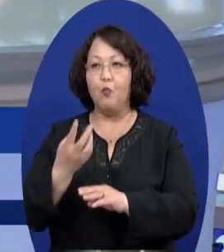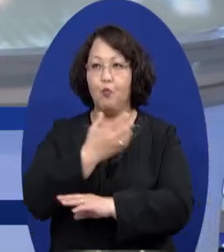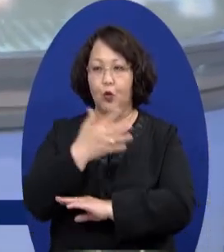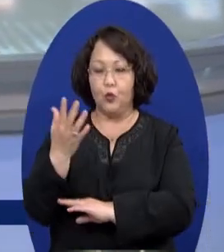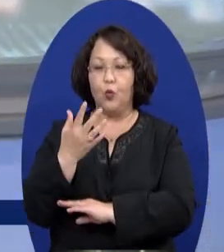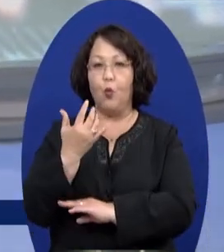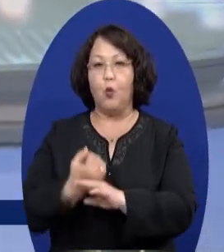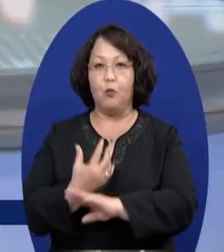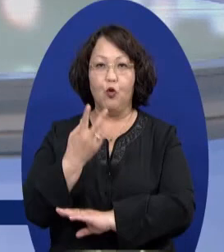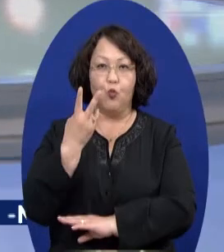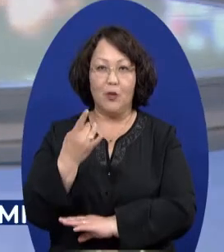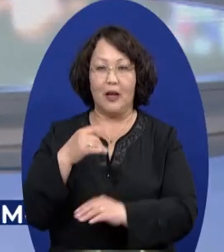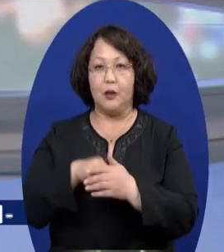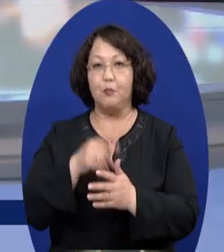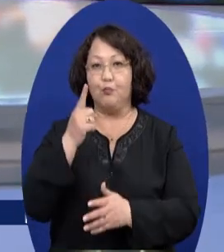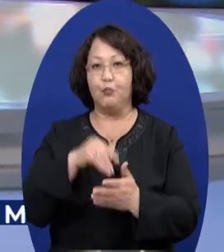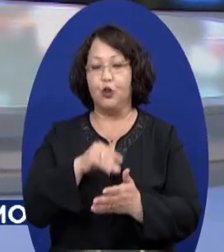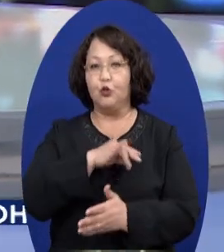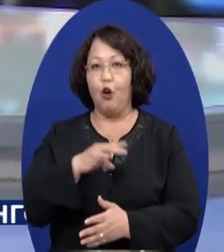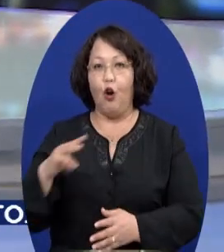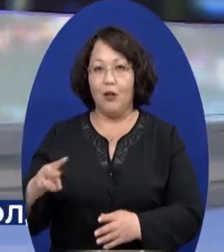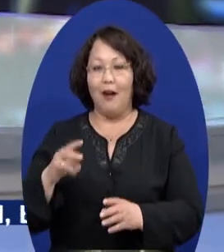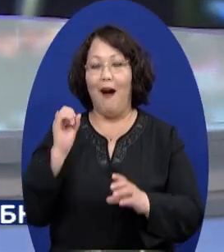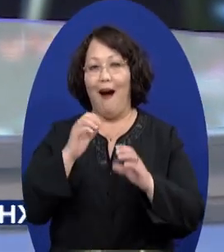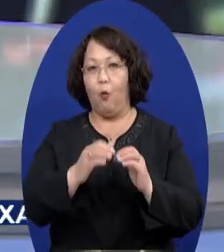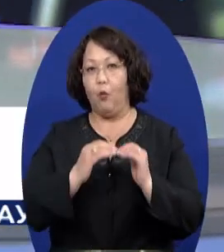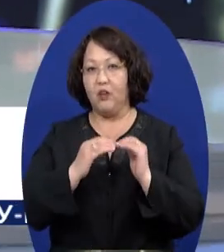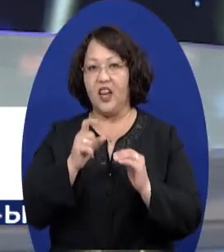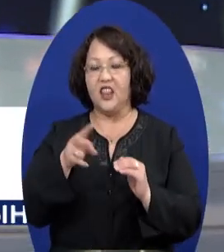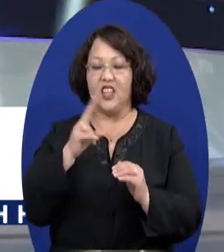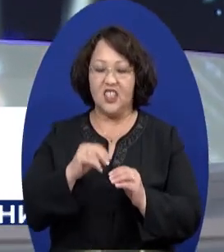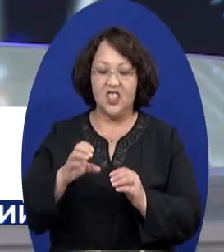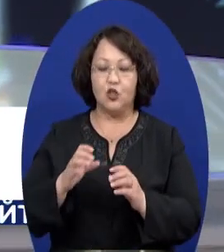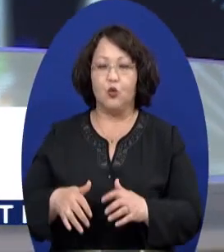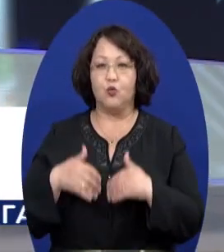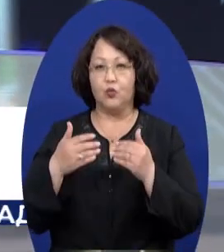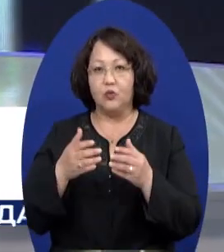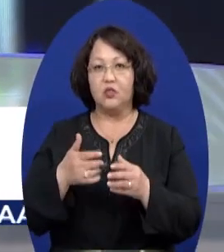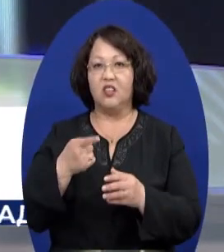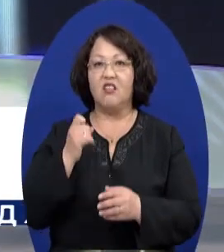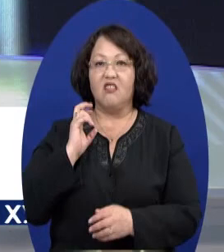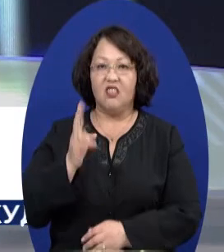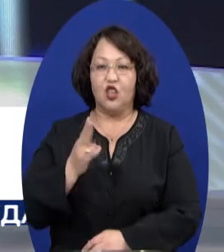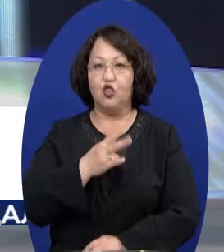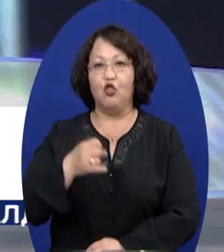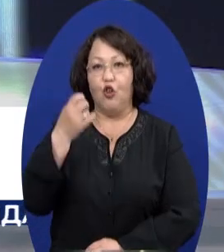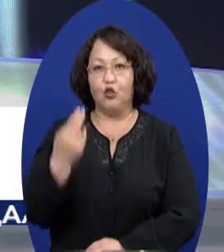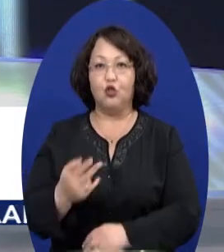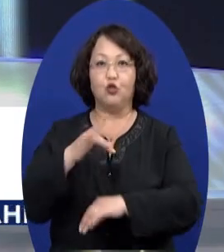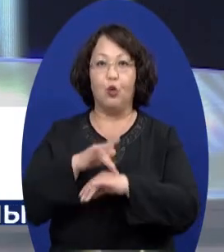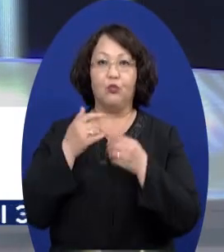хадгалах 1000 тонны багтаамжтай агуулах, эдисийн төвшөнд ургуулах нарийн мэрэгжлийн лаборатори бүхий генетик нөөцийн төвтэй